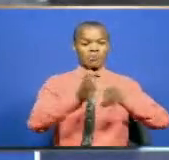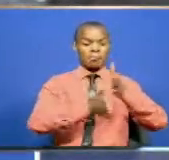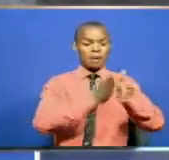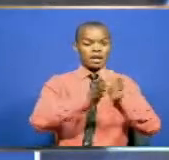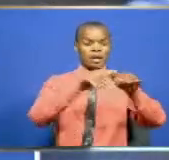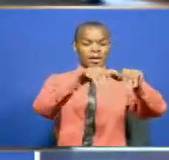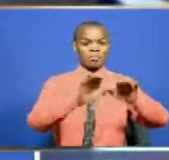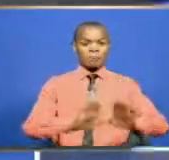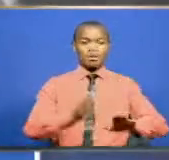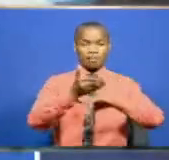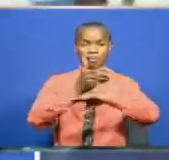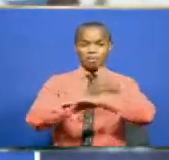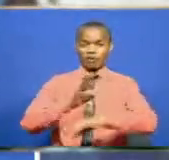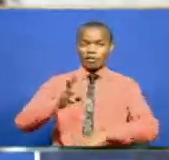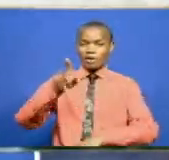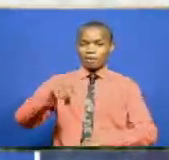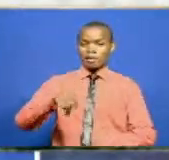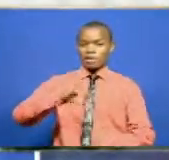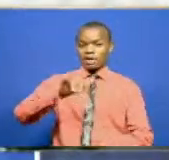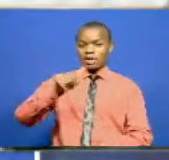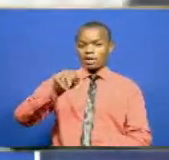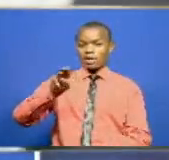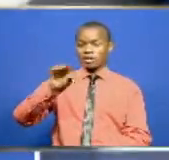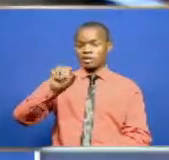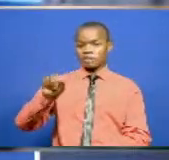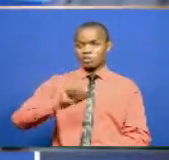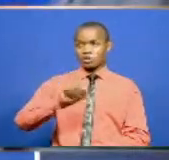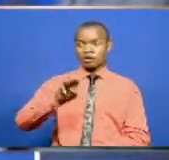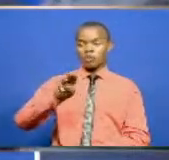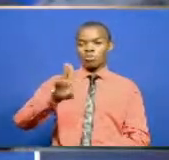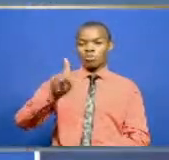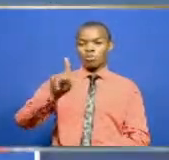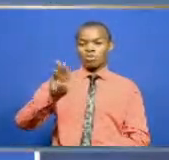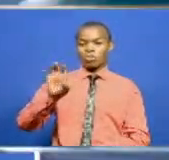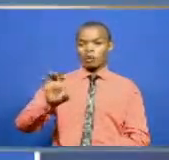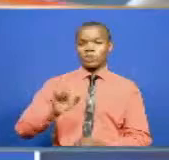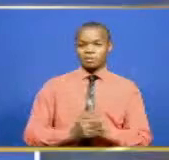late Kabchai MP James Lusweti Mukwe.